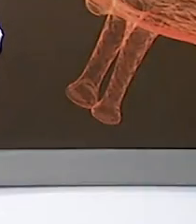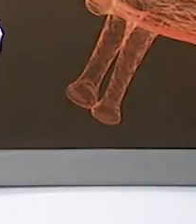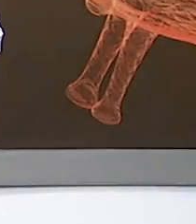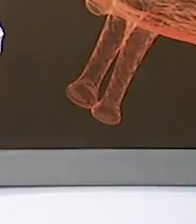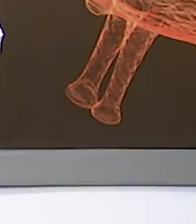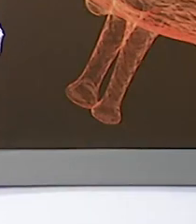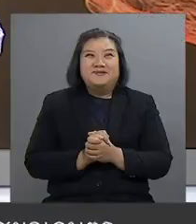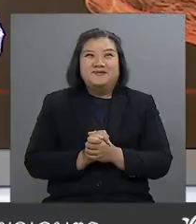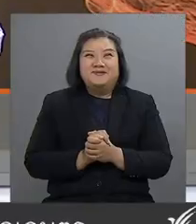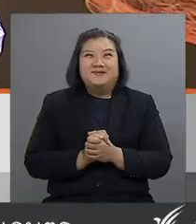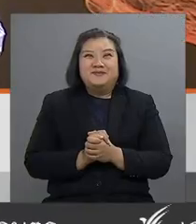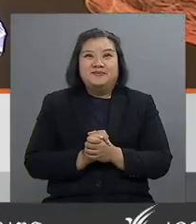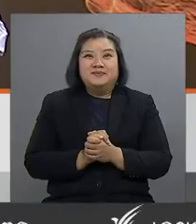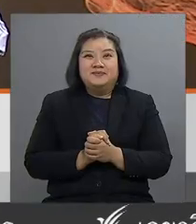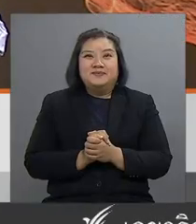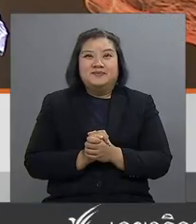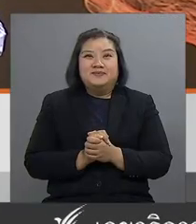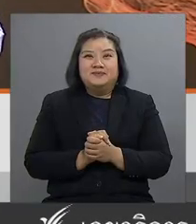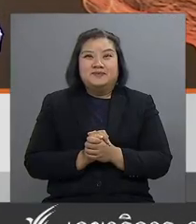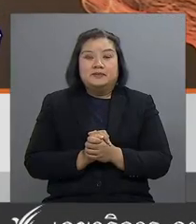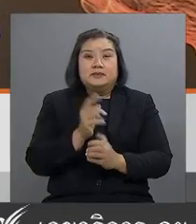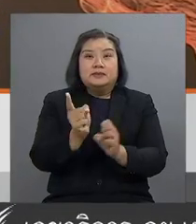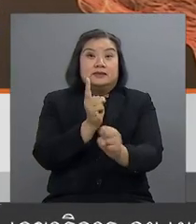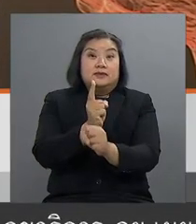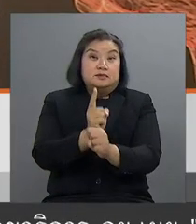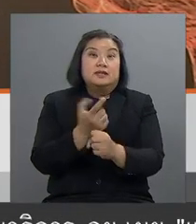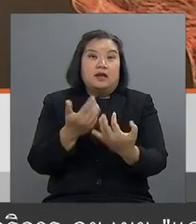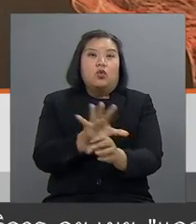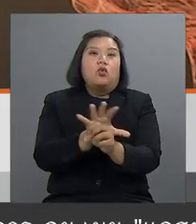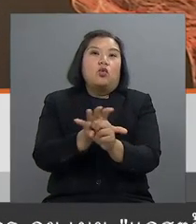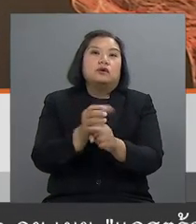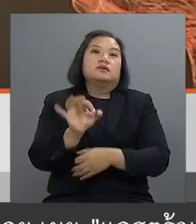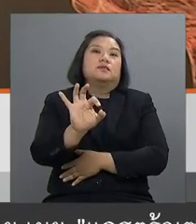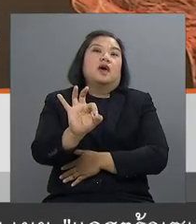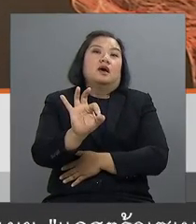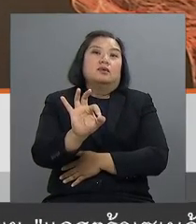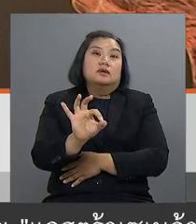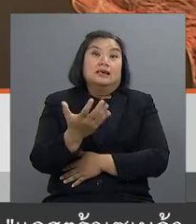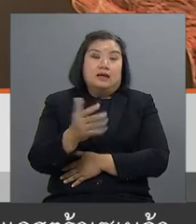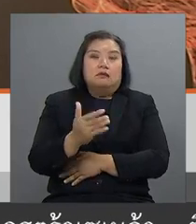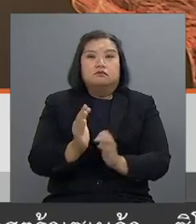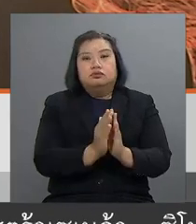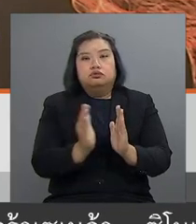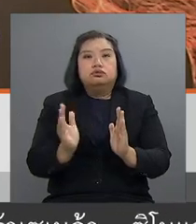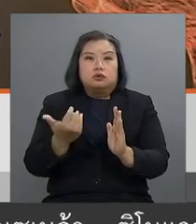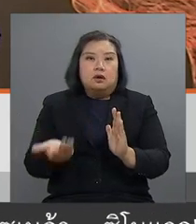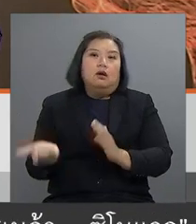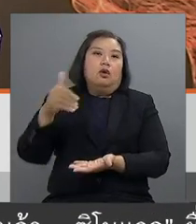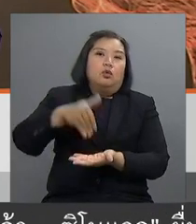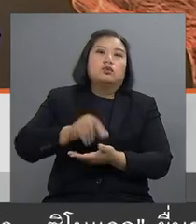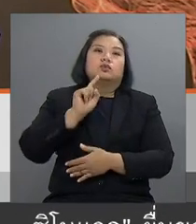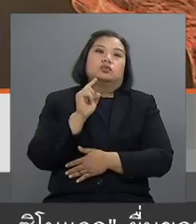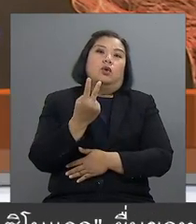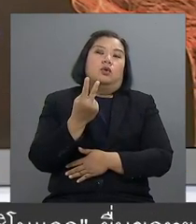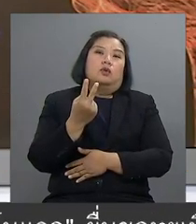ไม่รู้ว่าเป็นอะไรนะคะ 1ปีของโควิชสิบเก้าในไทยผ่านไปก็เหมือนรายละอย่างวนกลับมาที่เดิมพ่อกลับ